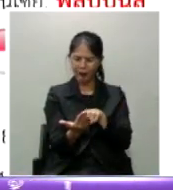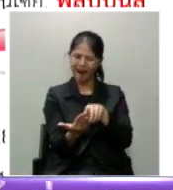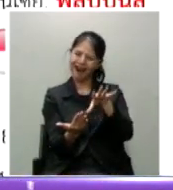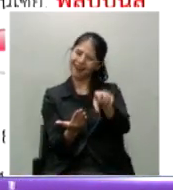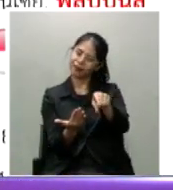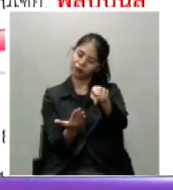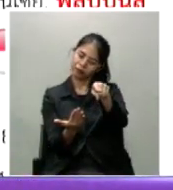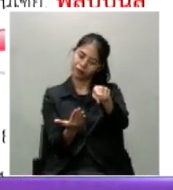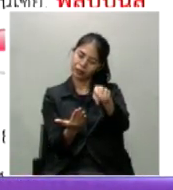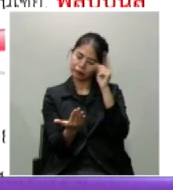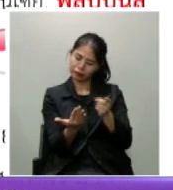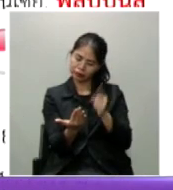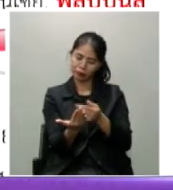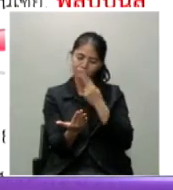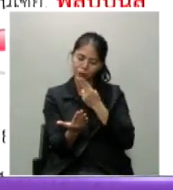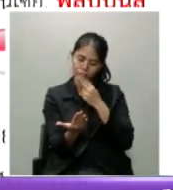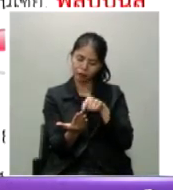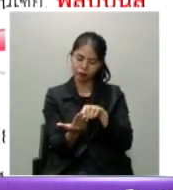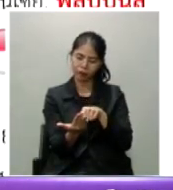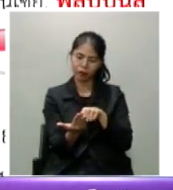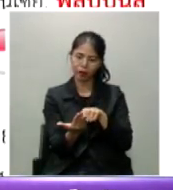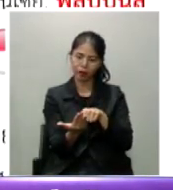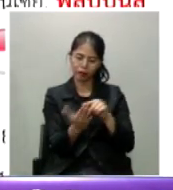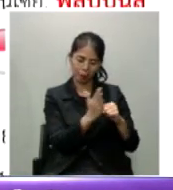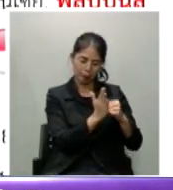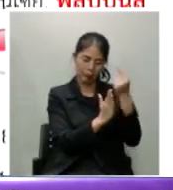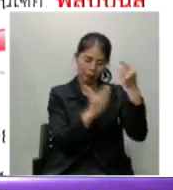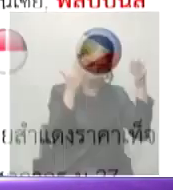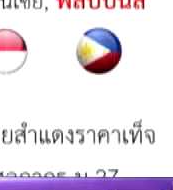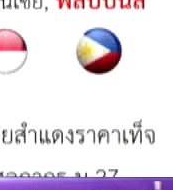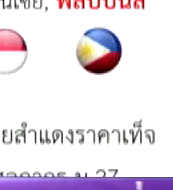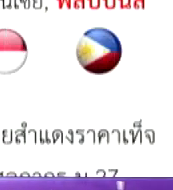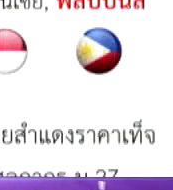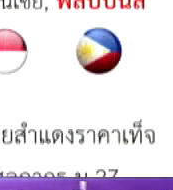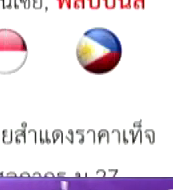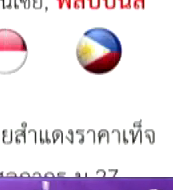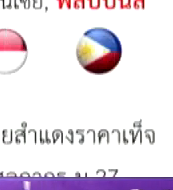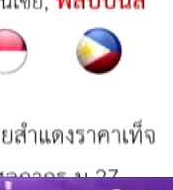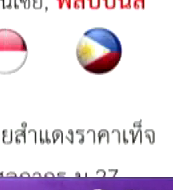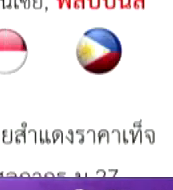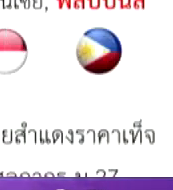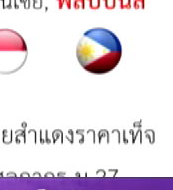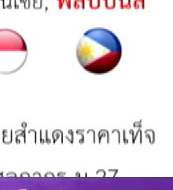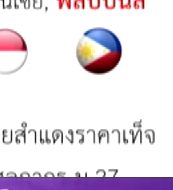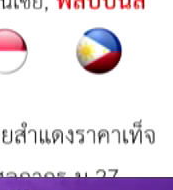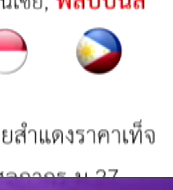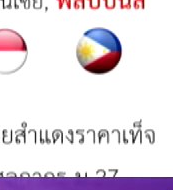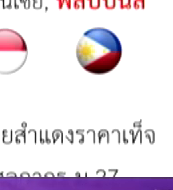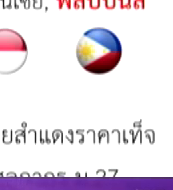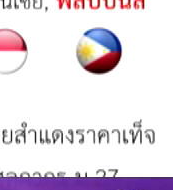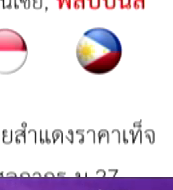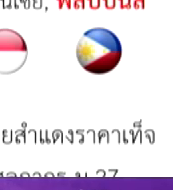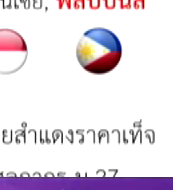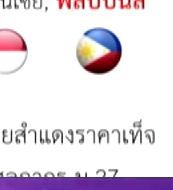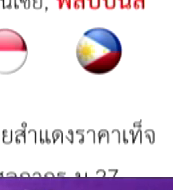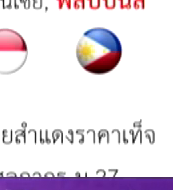ได้แล้วว่าจริงๆบุหรี่นั้นตอนมาจากมาเลเซียมันราคาหนึ่งคุณมาสำแดงอีกราคาหนึ่งเรียกว่าสำแ